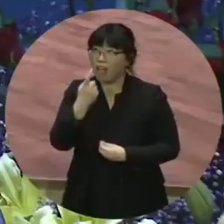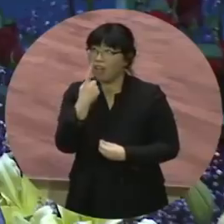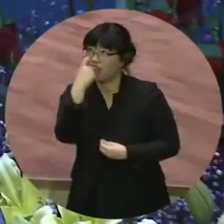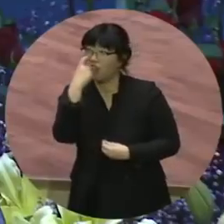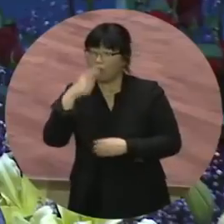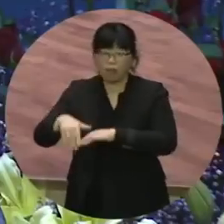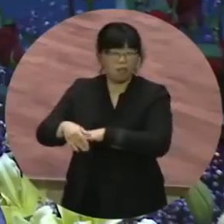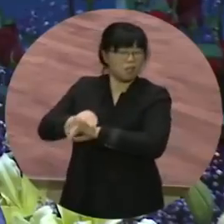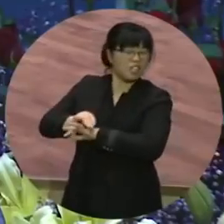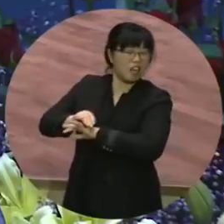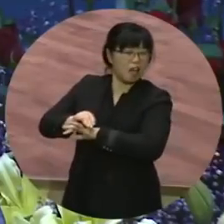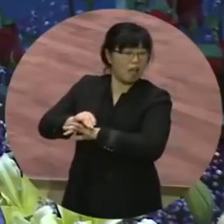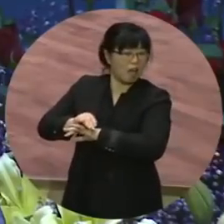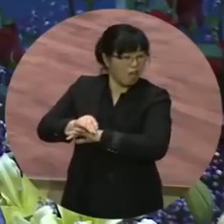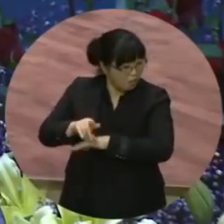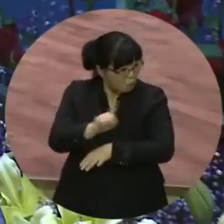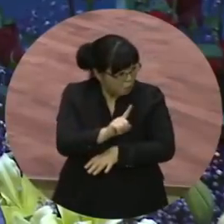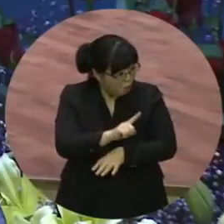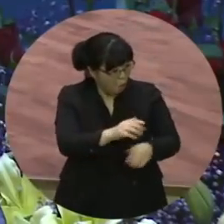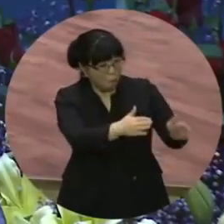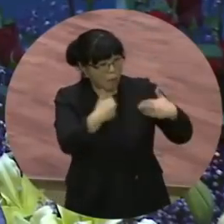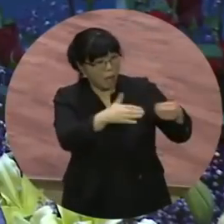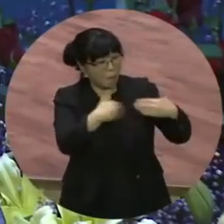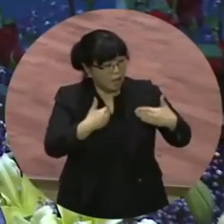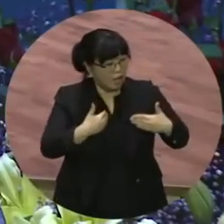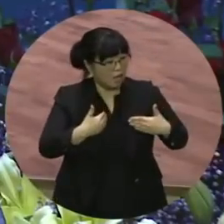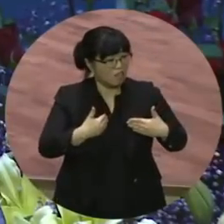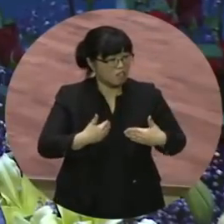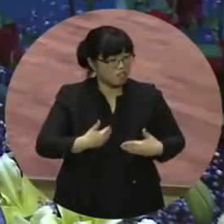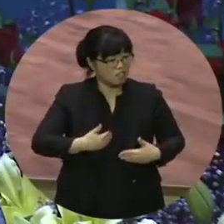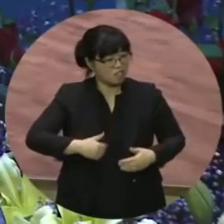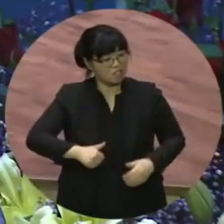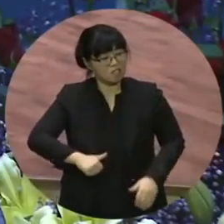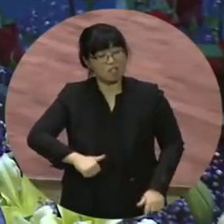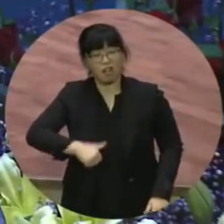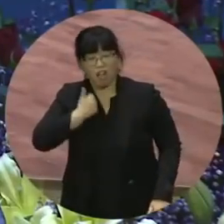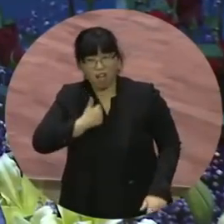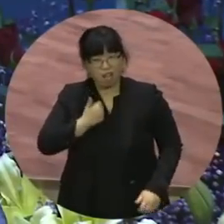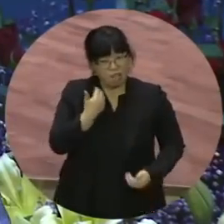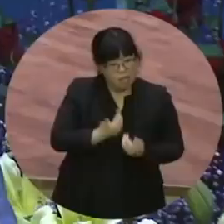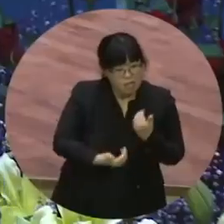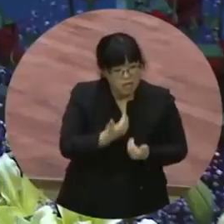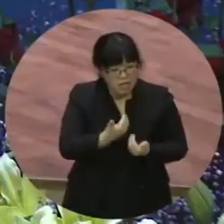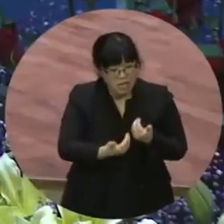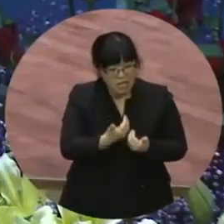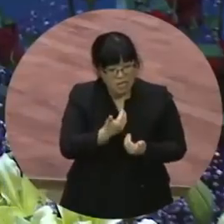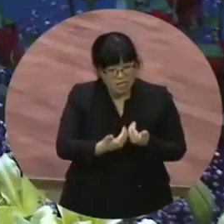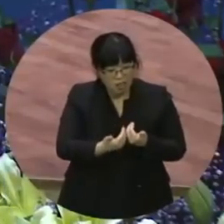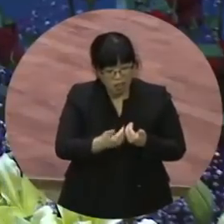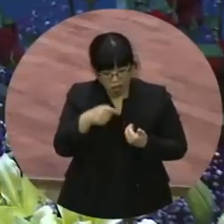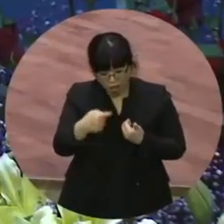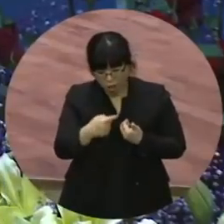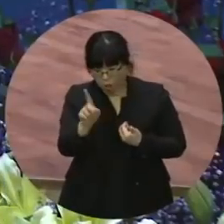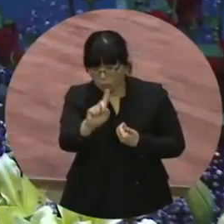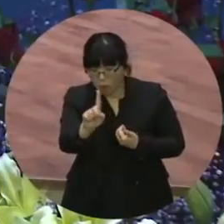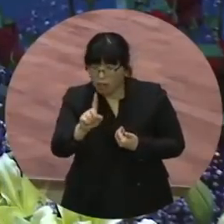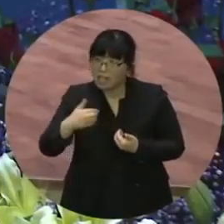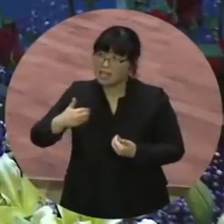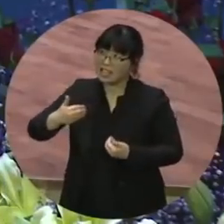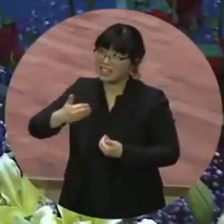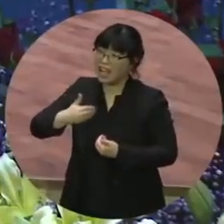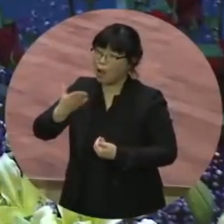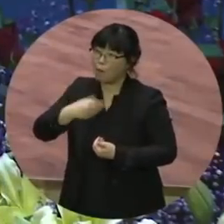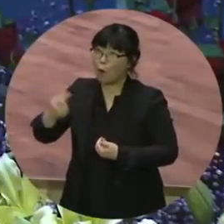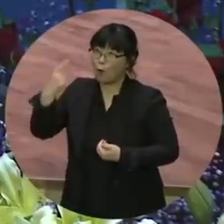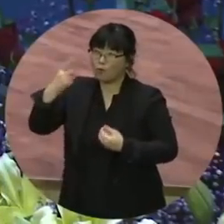들고 맨날 흔들리고 맨날 갈등하고 그것이 이 다섯 가지가 체질이